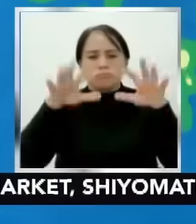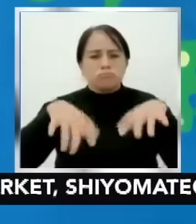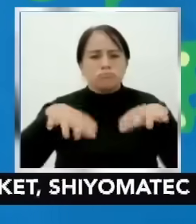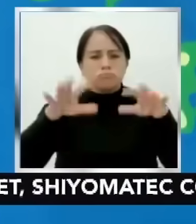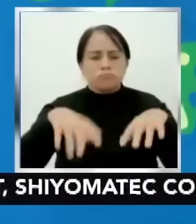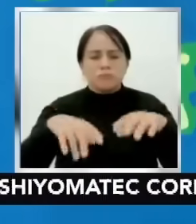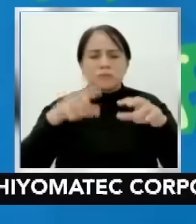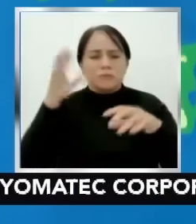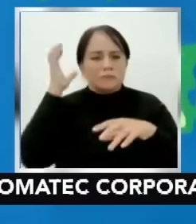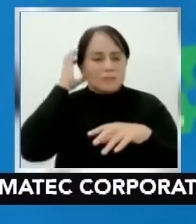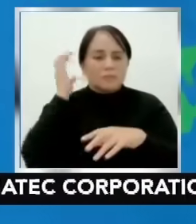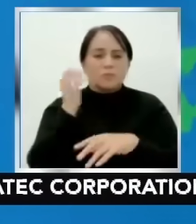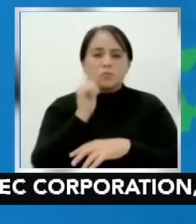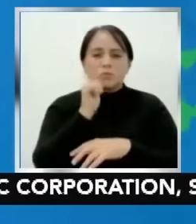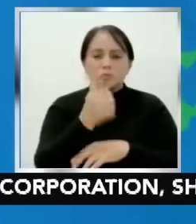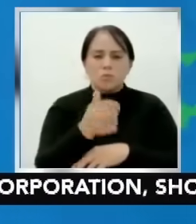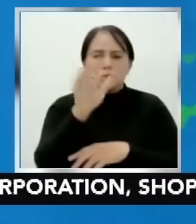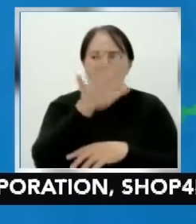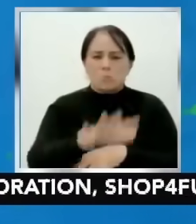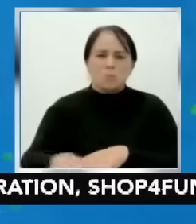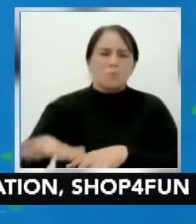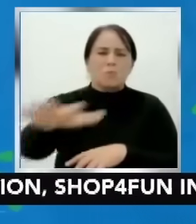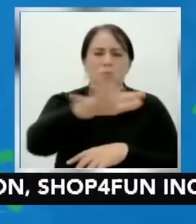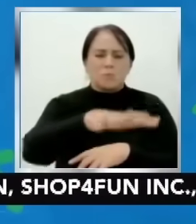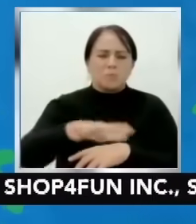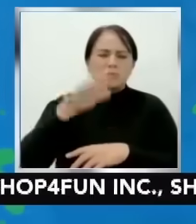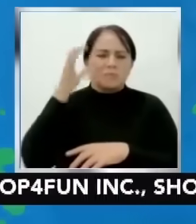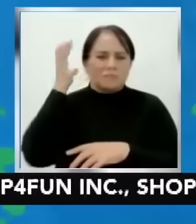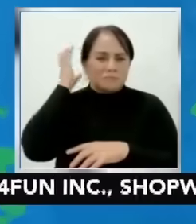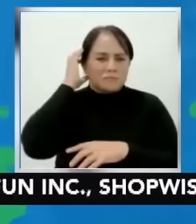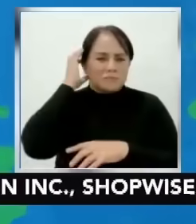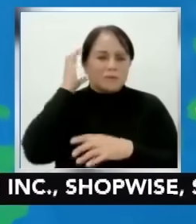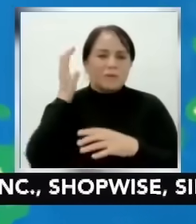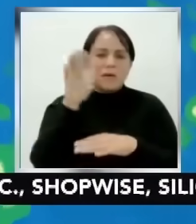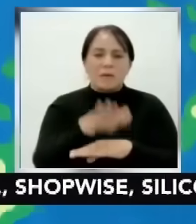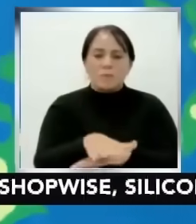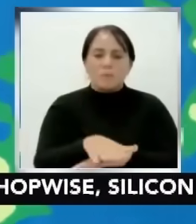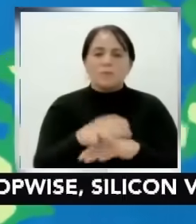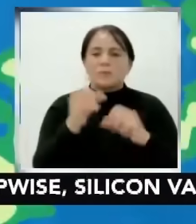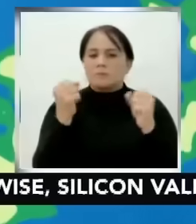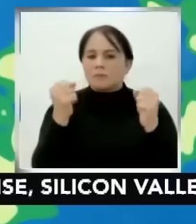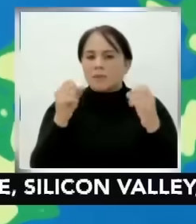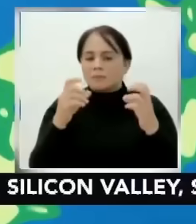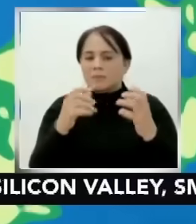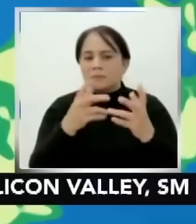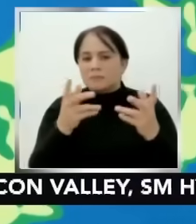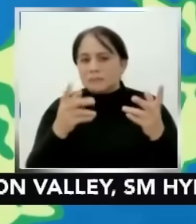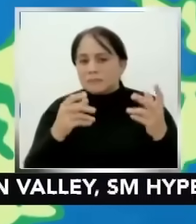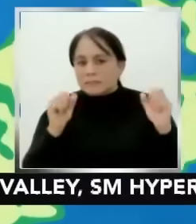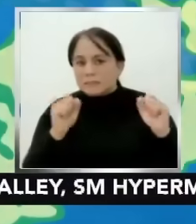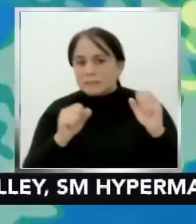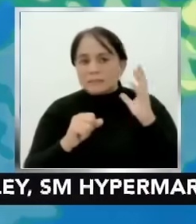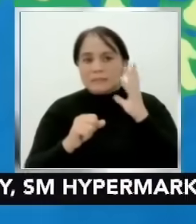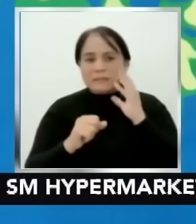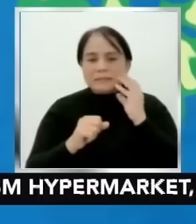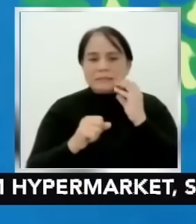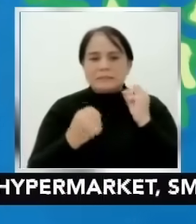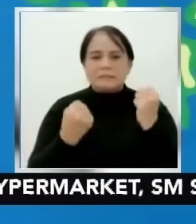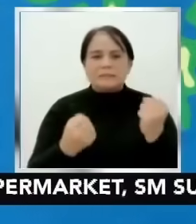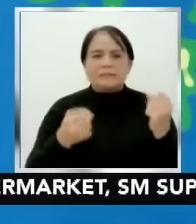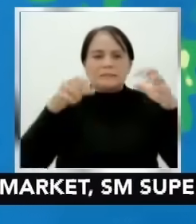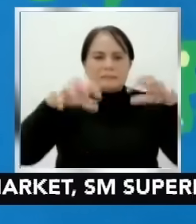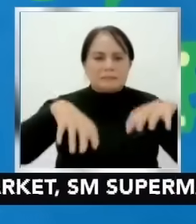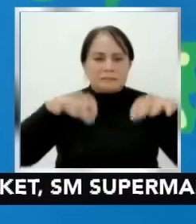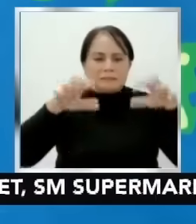Mindanao bukas. Halos buong Mindanao ang uulanin sa hapon at maraming lugar ang makakaranas ng matitinding ulan. Kasama